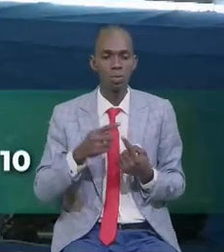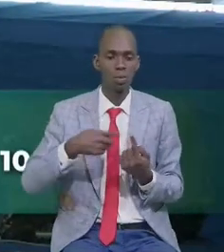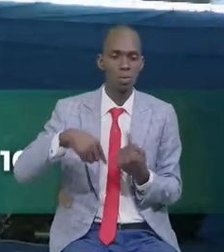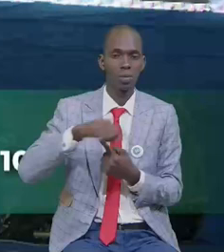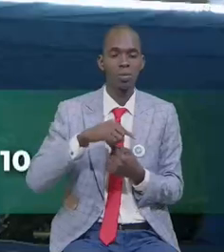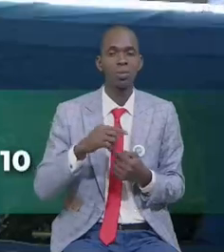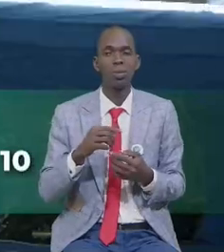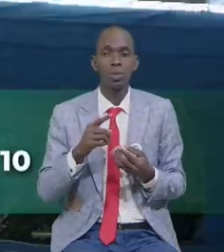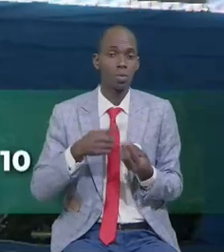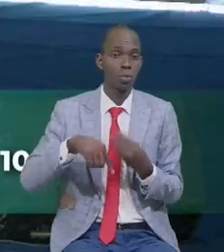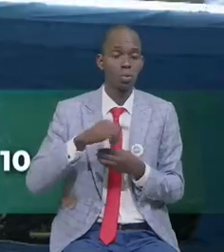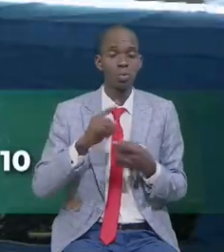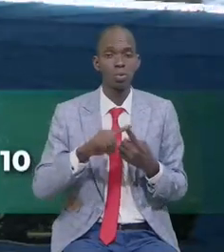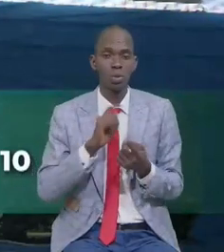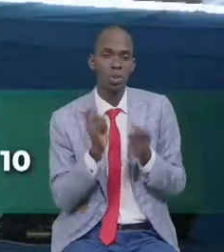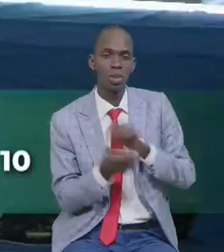les pécheurs.